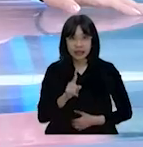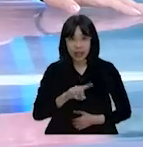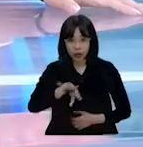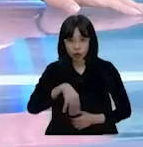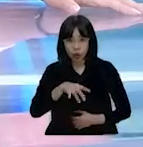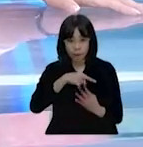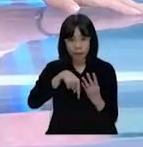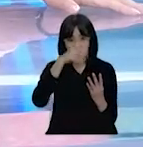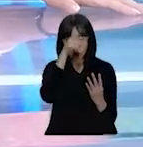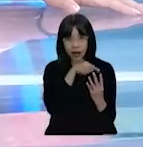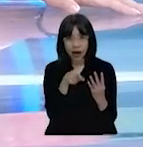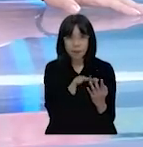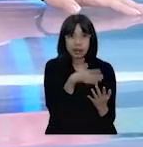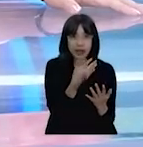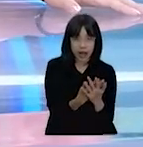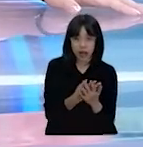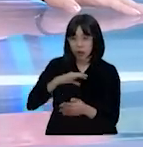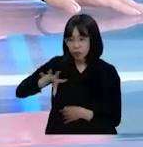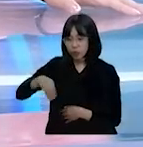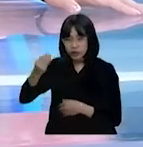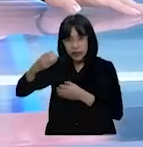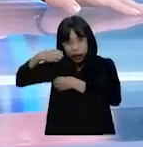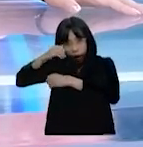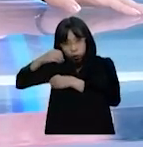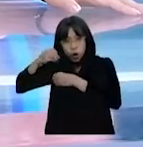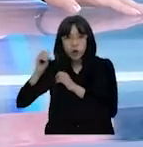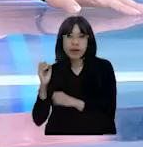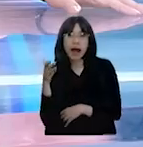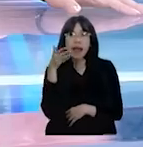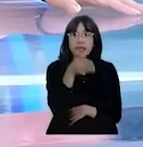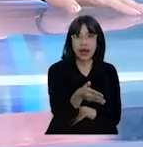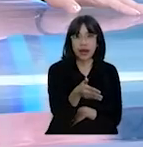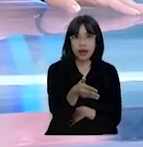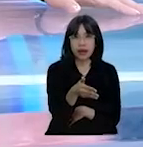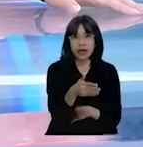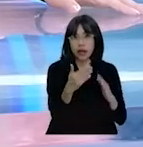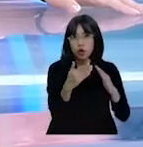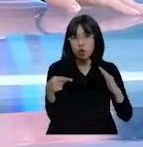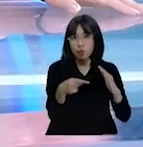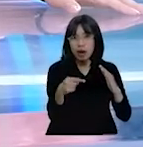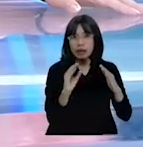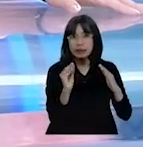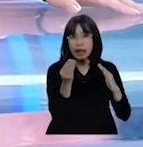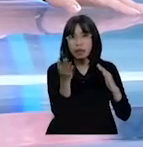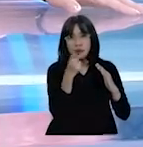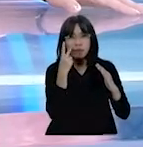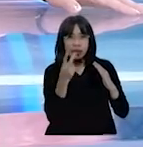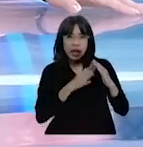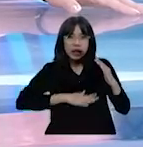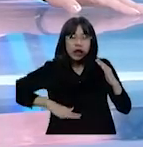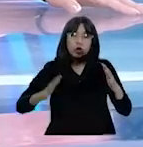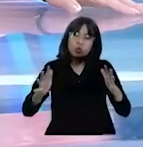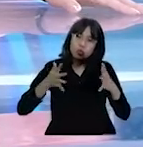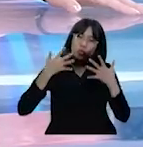Pemirsa, Puslapfor mendatangi rumah korban satu keluarga tewas di Kalideres, Jakarta Barat untuk melakukan pengecekan suhu dan kelembapan di